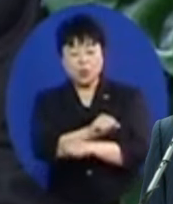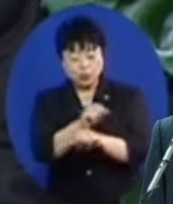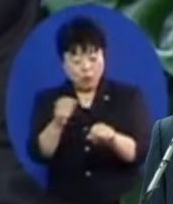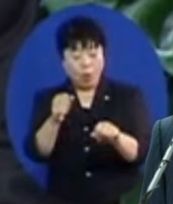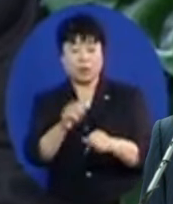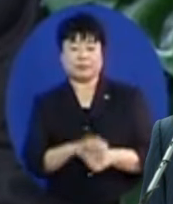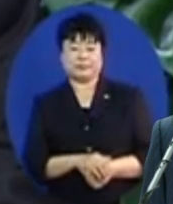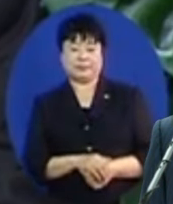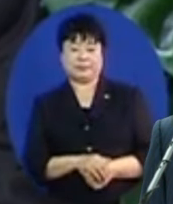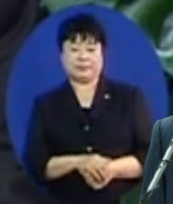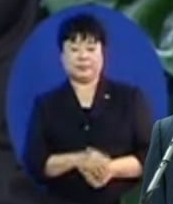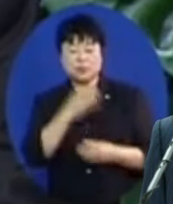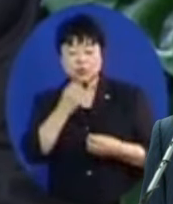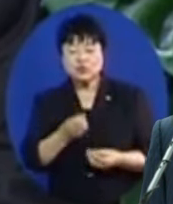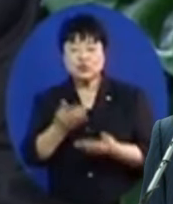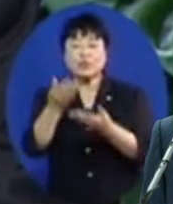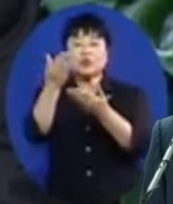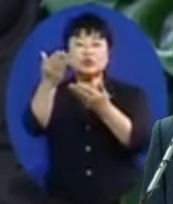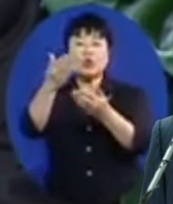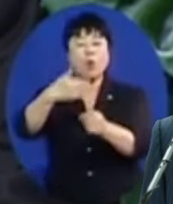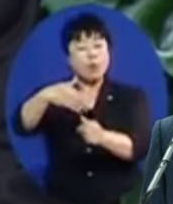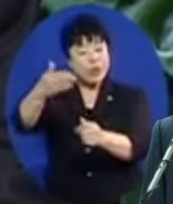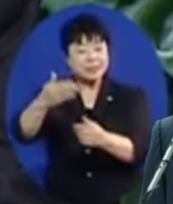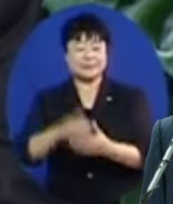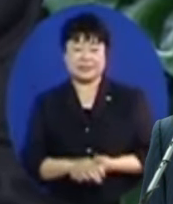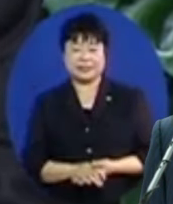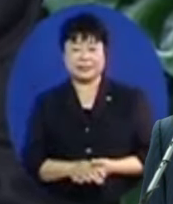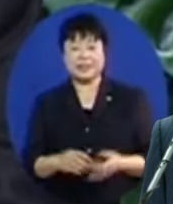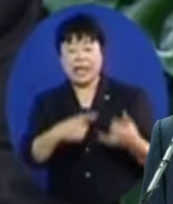용서와 축복을 해주어서 보낸 것입니다.